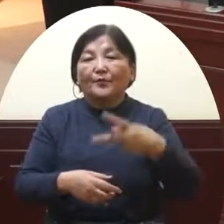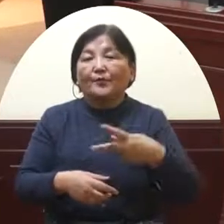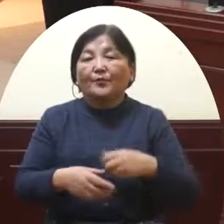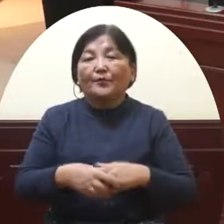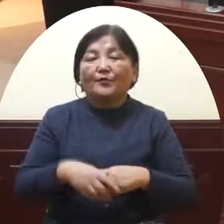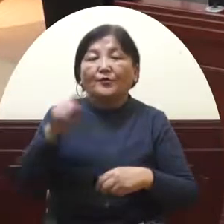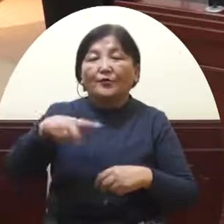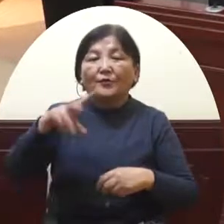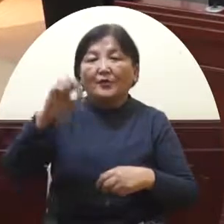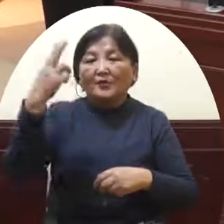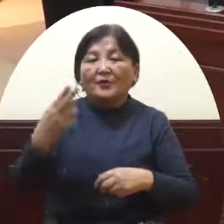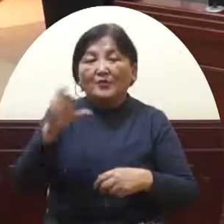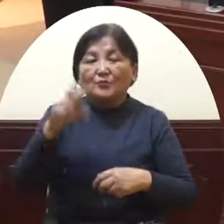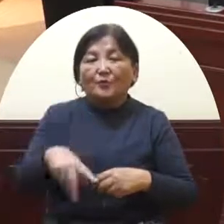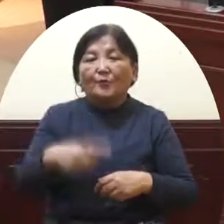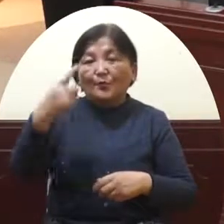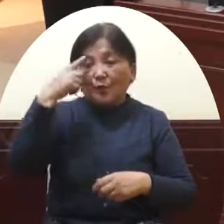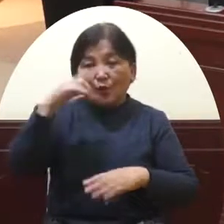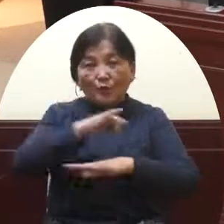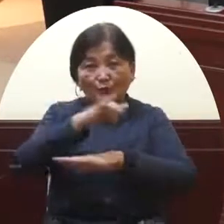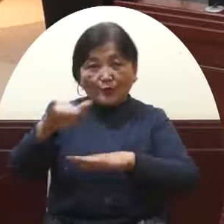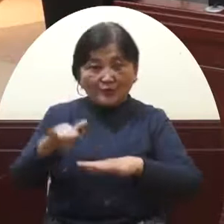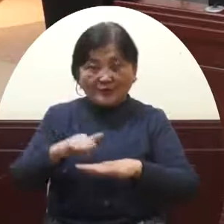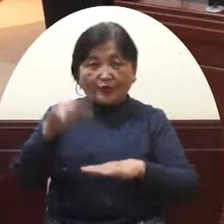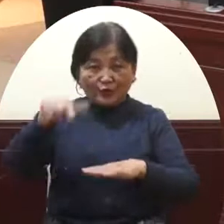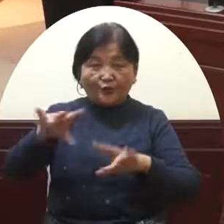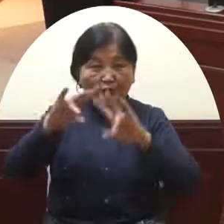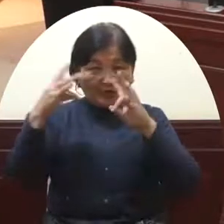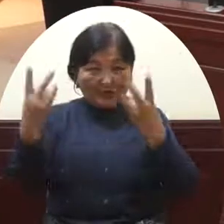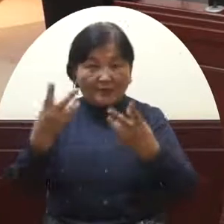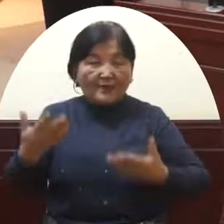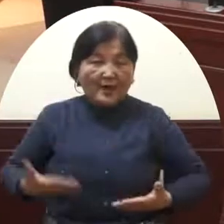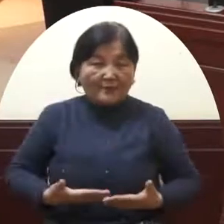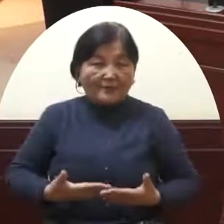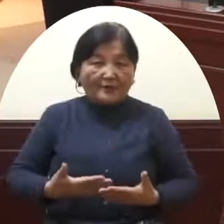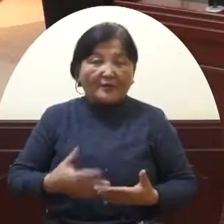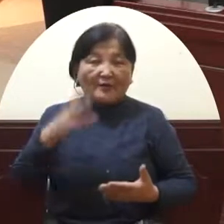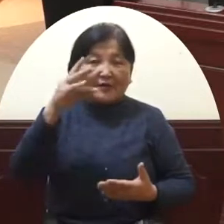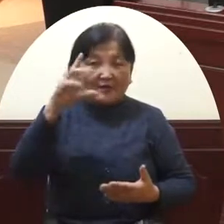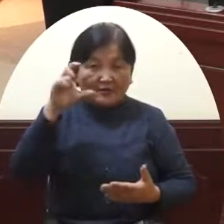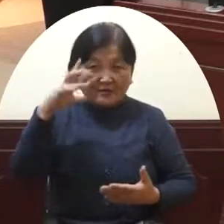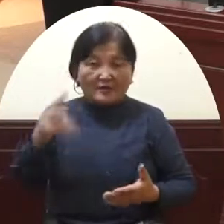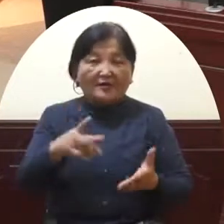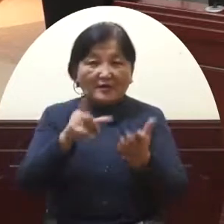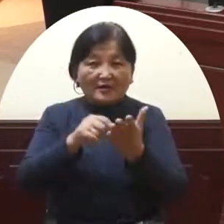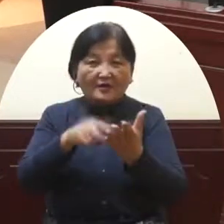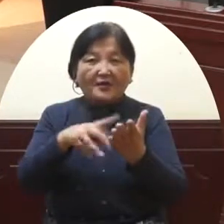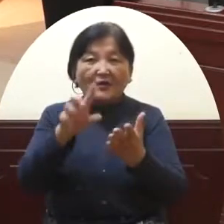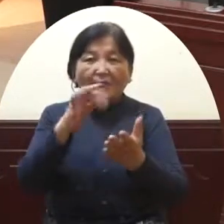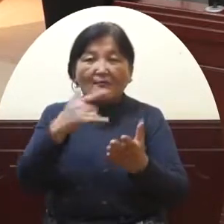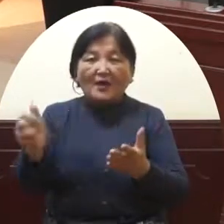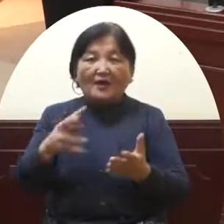Хоёрдугаар энэ өнөөдрийн дээсүүд Монголын нийгмийн амьдралд нэн тулгуурсан олон